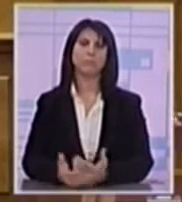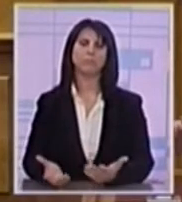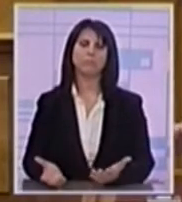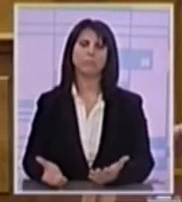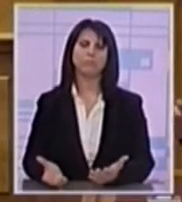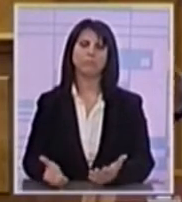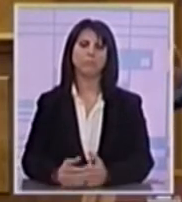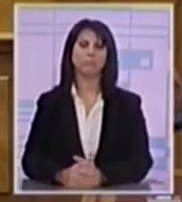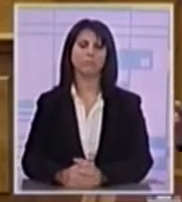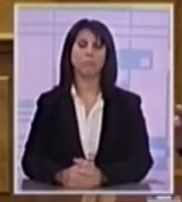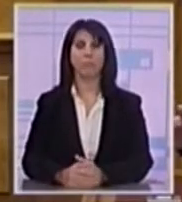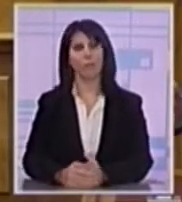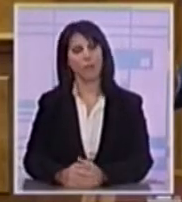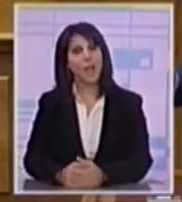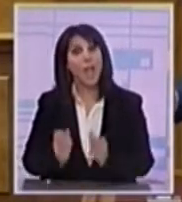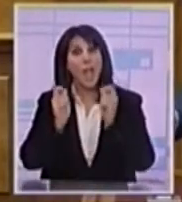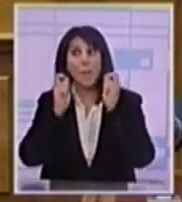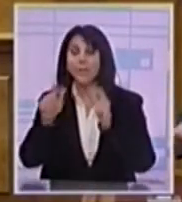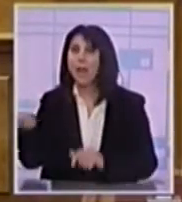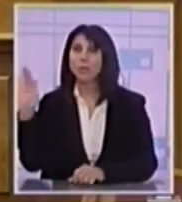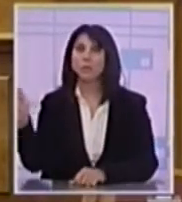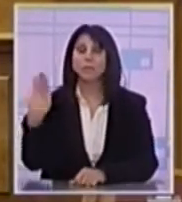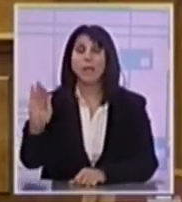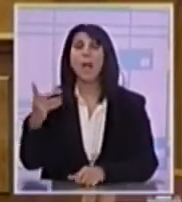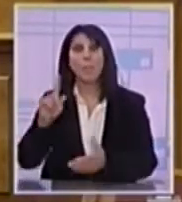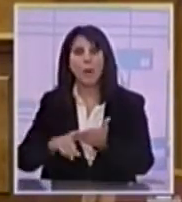Επικοινωνήστε επιτέλους με τη λογική.